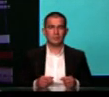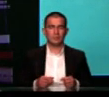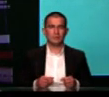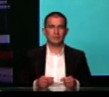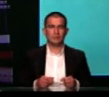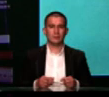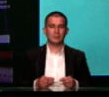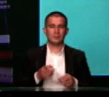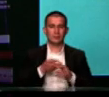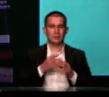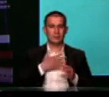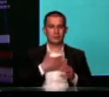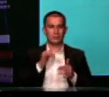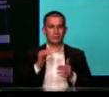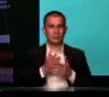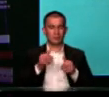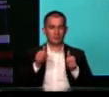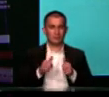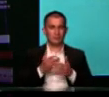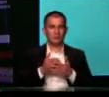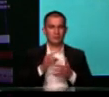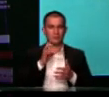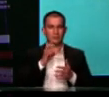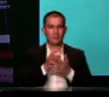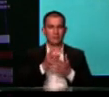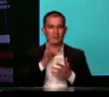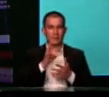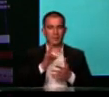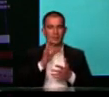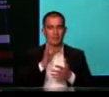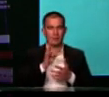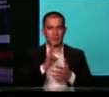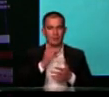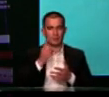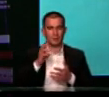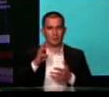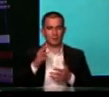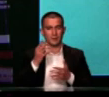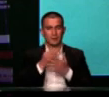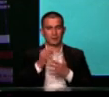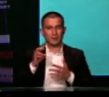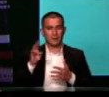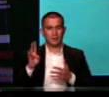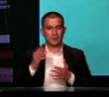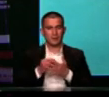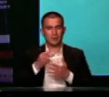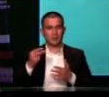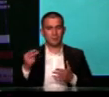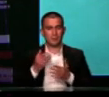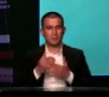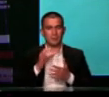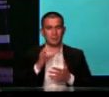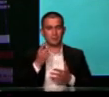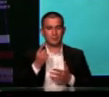Buning uchun formulamiz M1 barobar S1 darajasi D mod N. Ya'ni S1